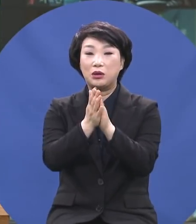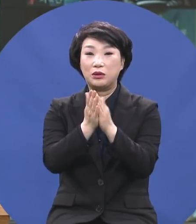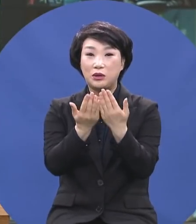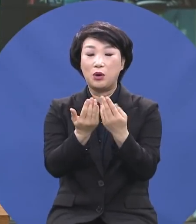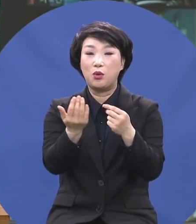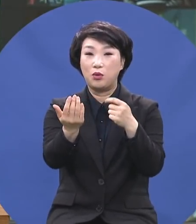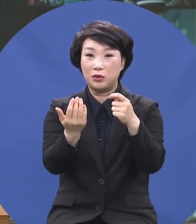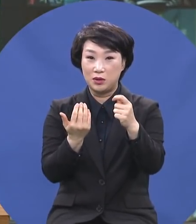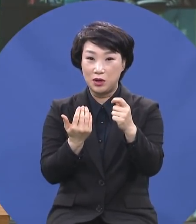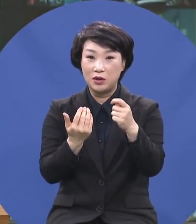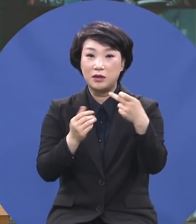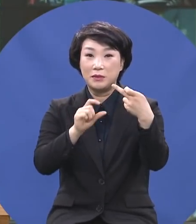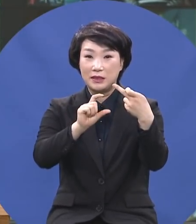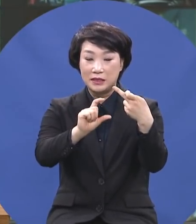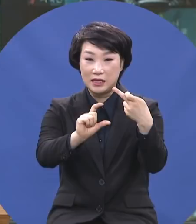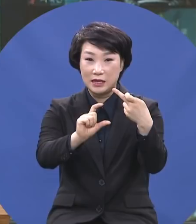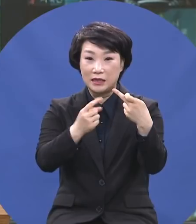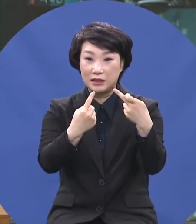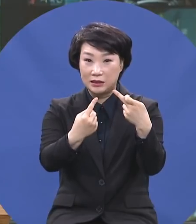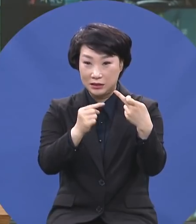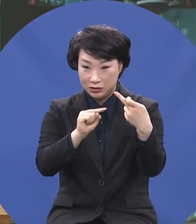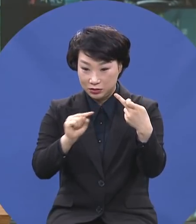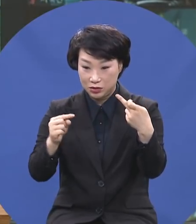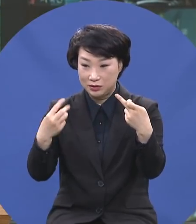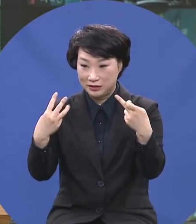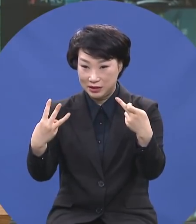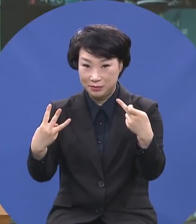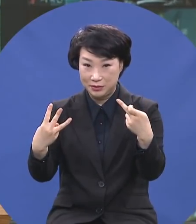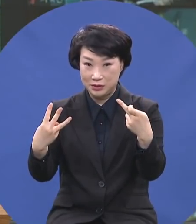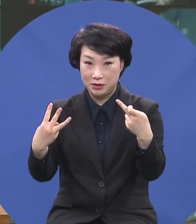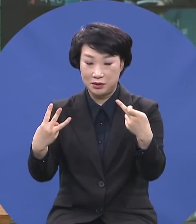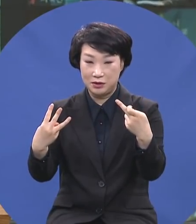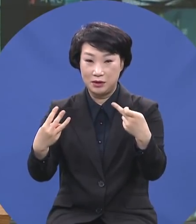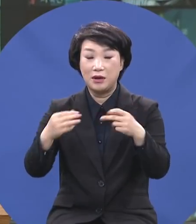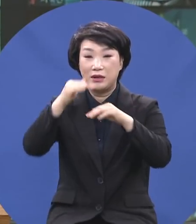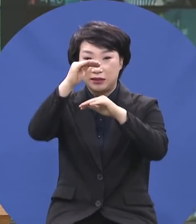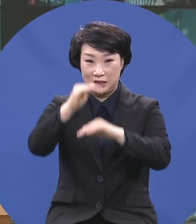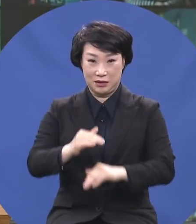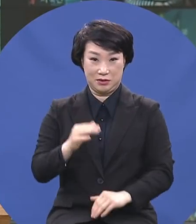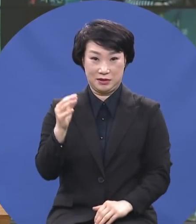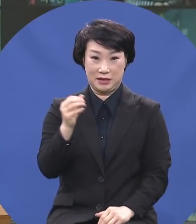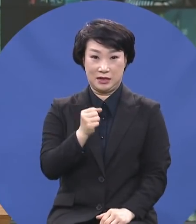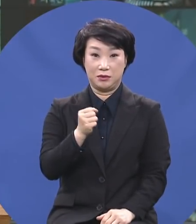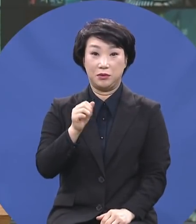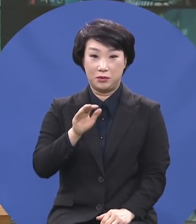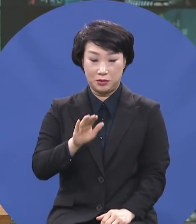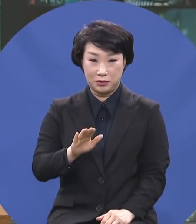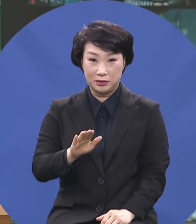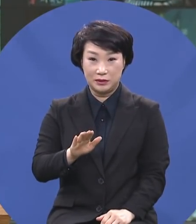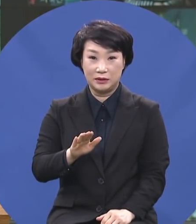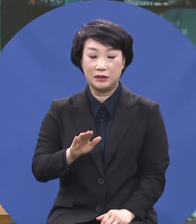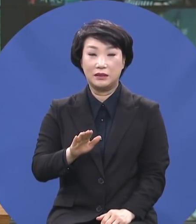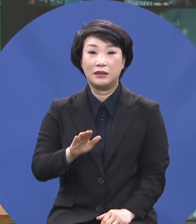고린도전서 12장 1절에서 3절의 본문의 말씀을